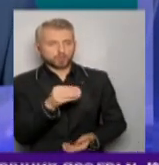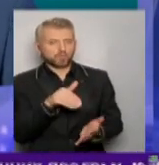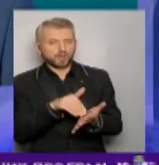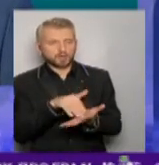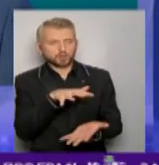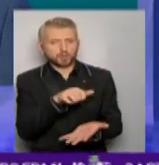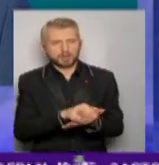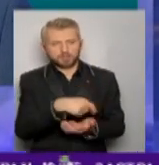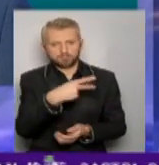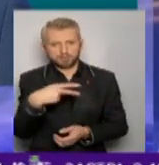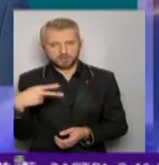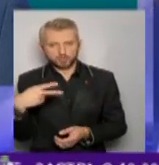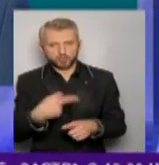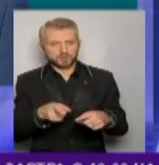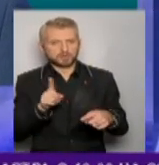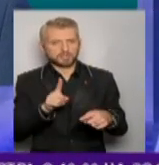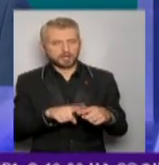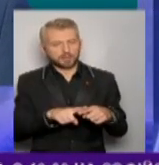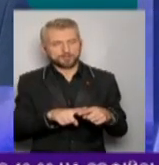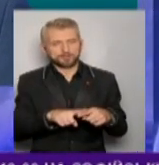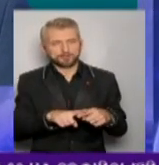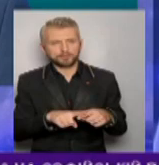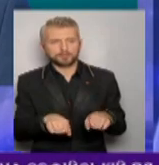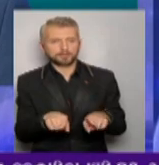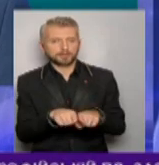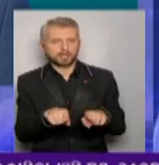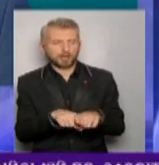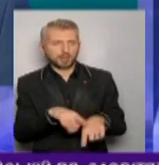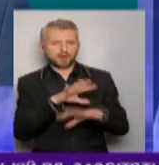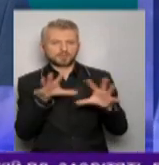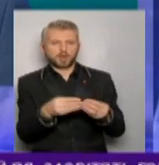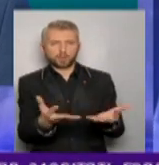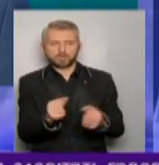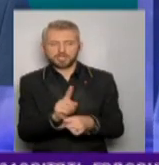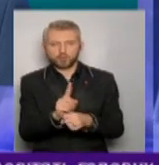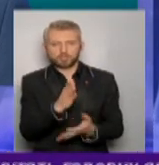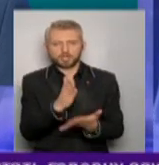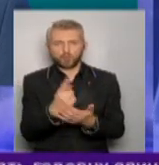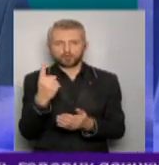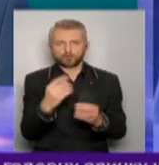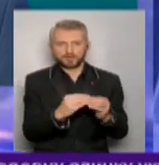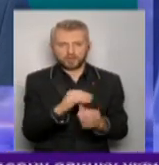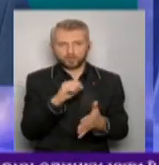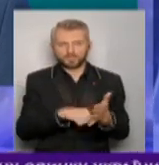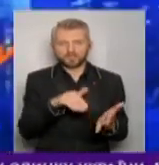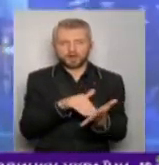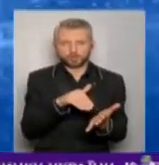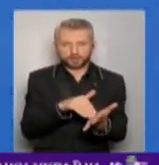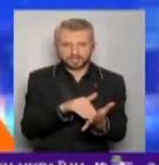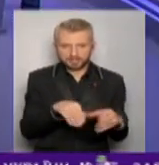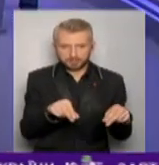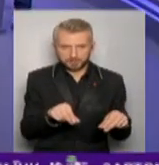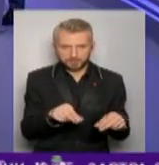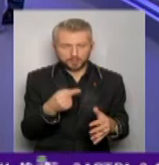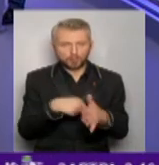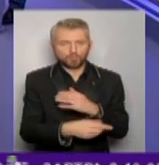оренди приблизно, це така загальноприйнята норма, складає 1/10 від вартості землі. Mm-hmm.